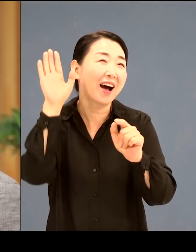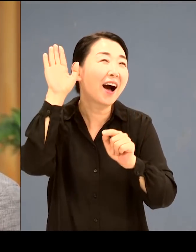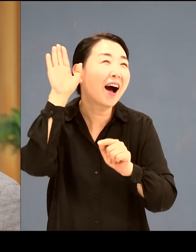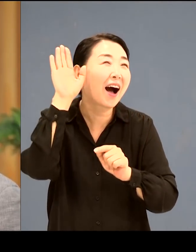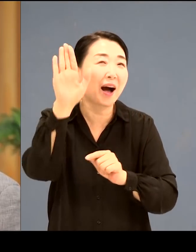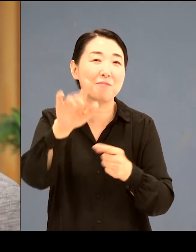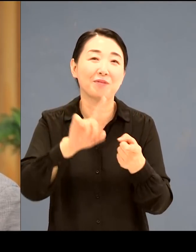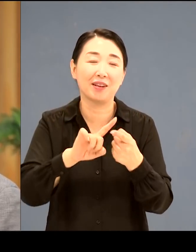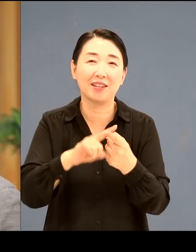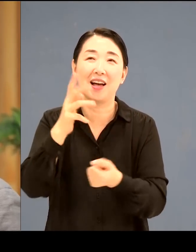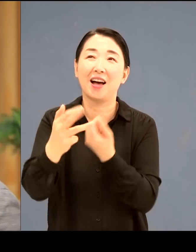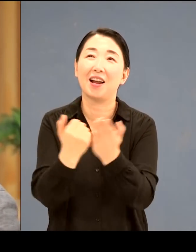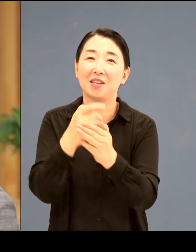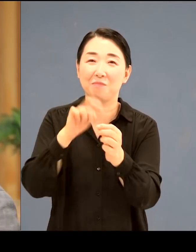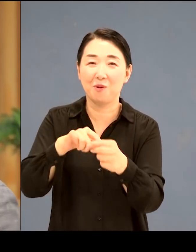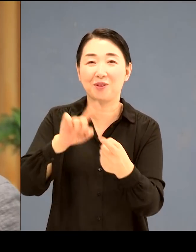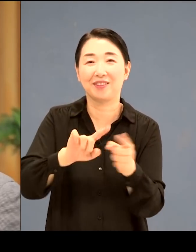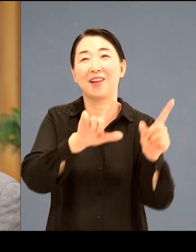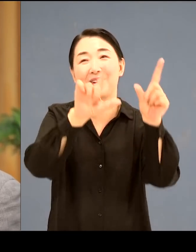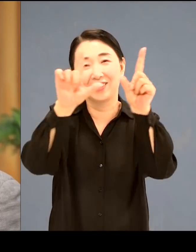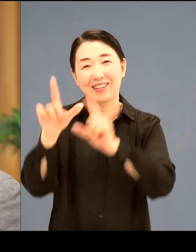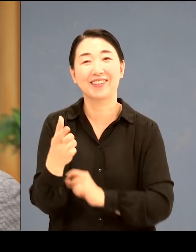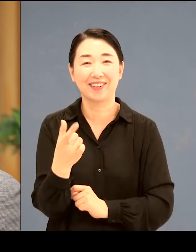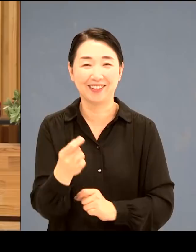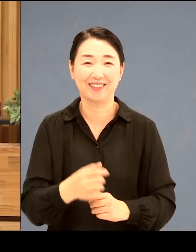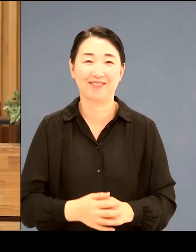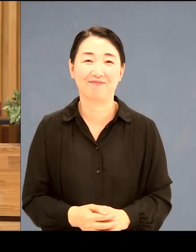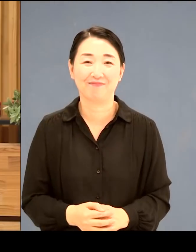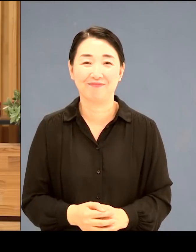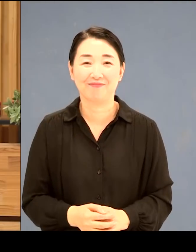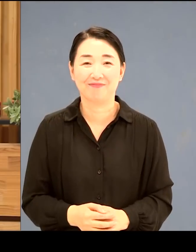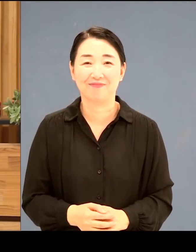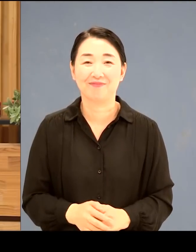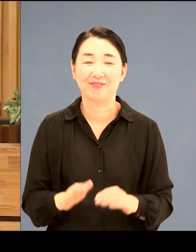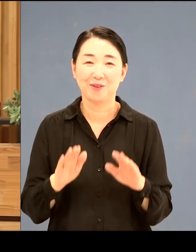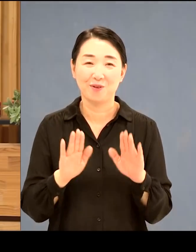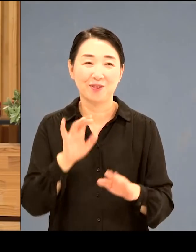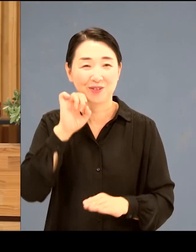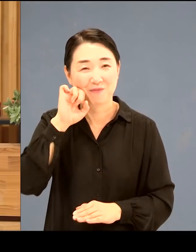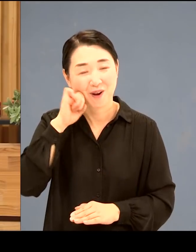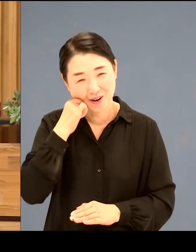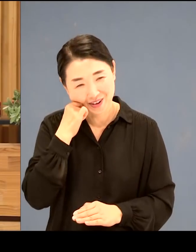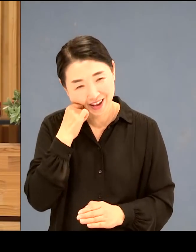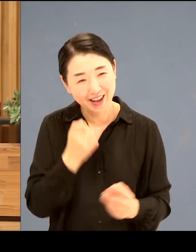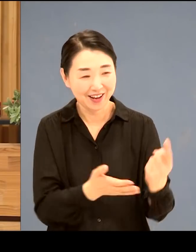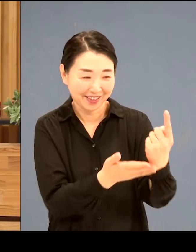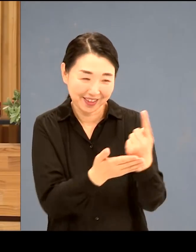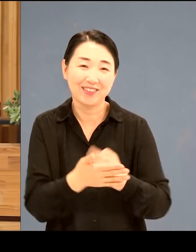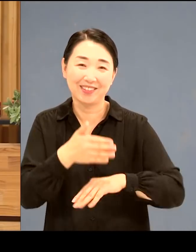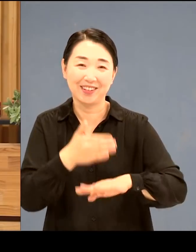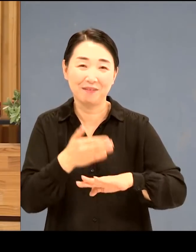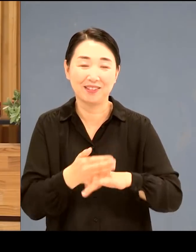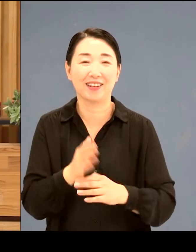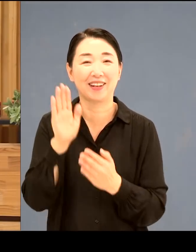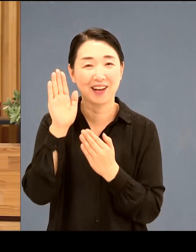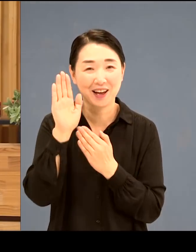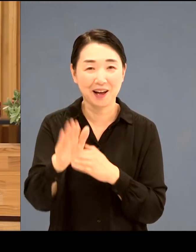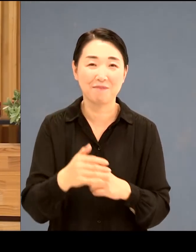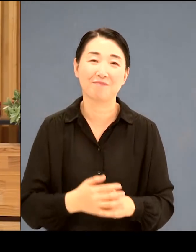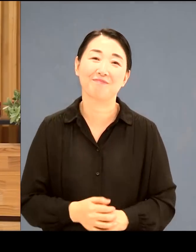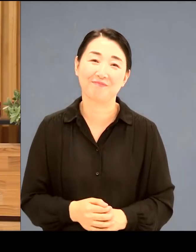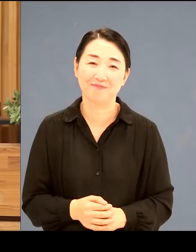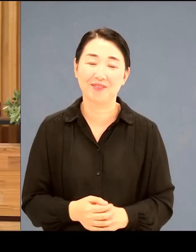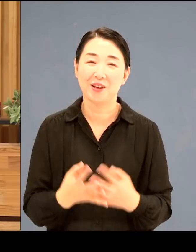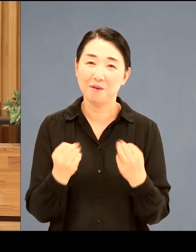세상에 보내신 목적대로 사는 삶이 아니실까 이런 생각이 들었습니다. 오늘 굉장히 어려운 발걸음 해주셔서 감사하고 네. 앞으로도